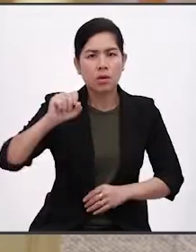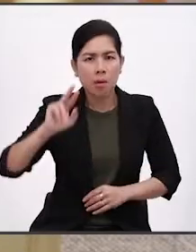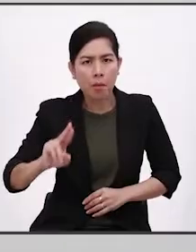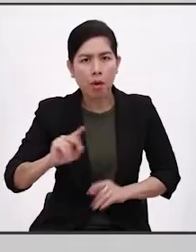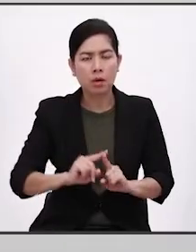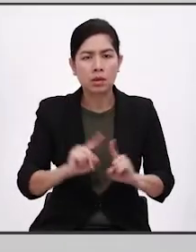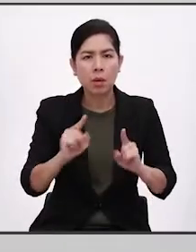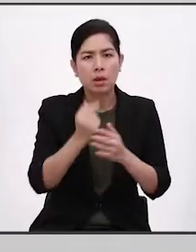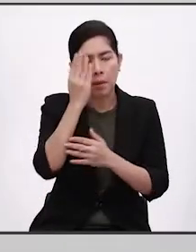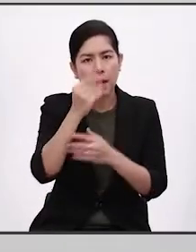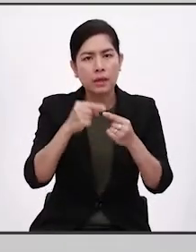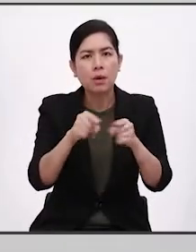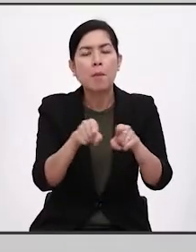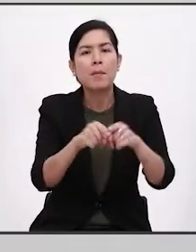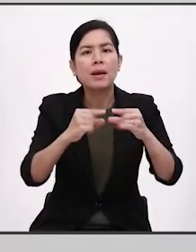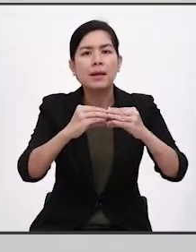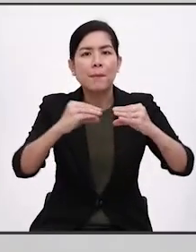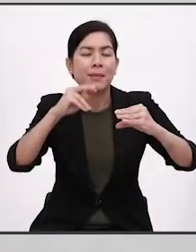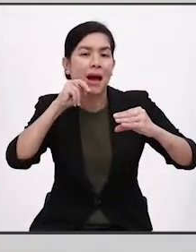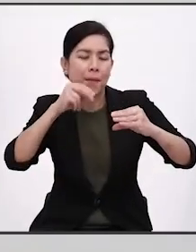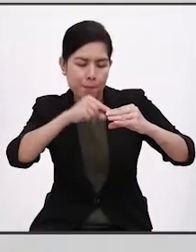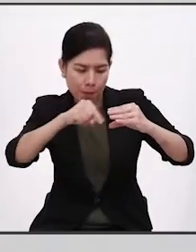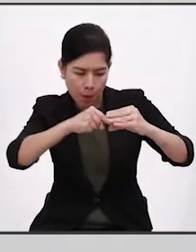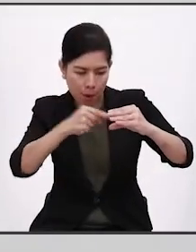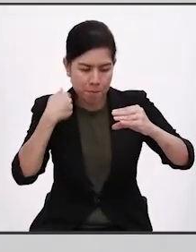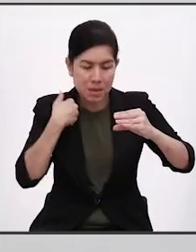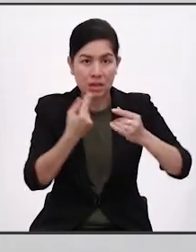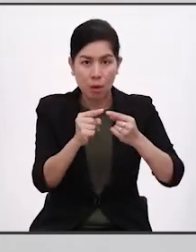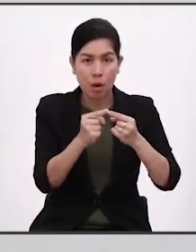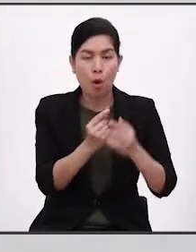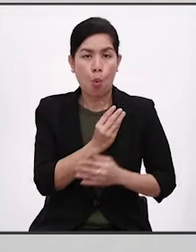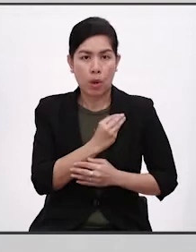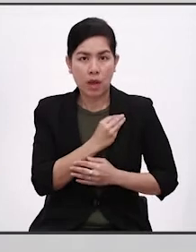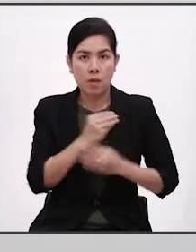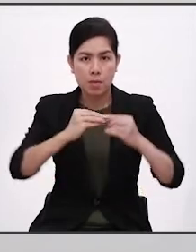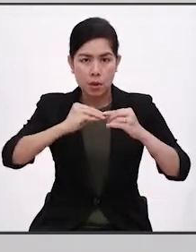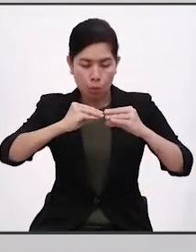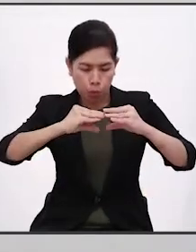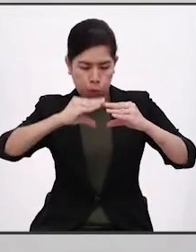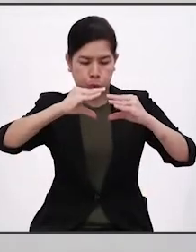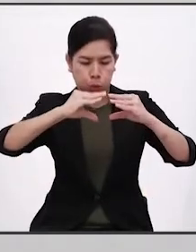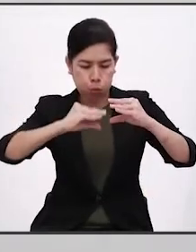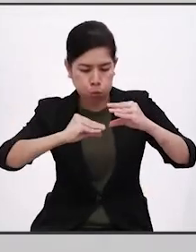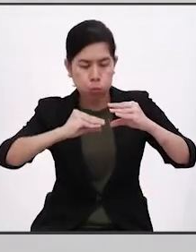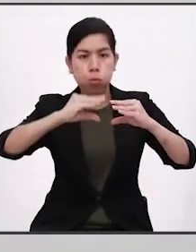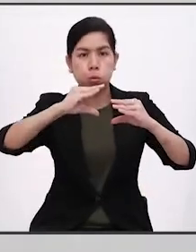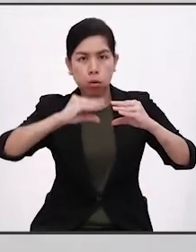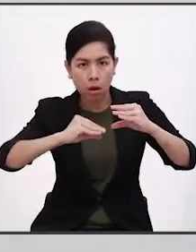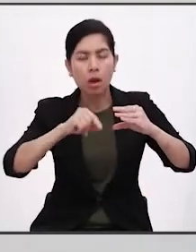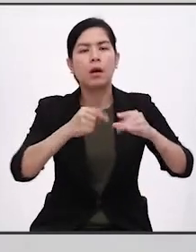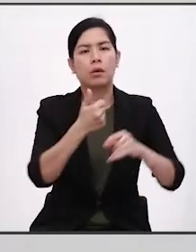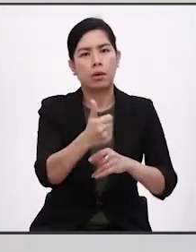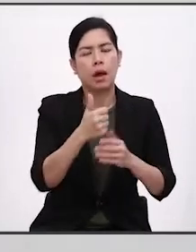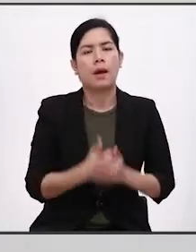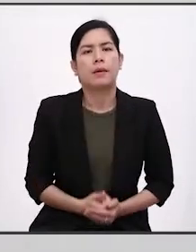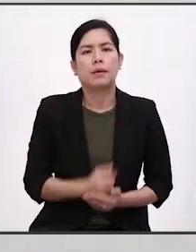ำแต่มันจะต่างจากท่อน้ำนิดนึงคือมันสามารถหดตัวขยายตัวได ้ยืดหยุ่น ได้นะครับเพราะฉะนั้นถ้ามันมีปัญหาเนี่ยมันก็ยัง